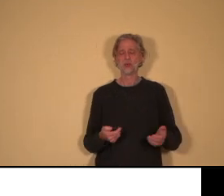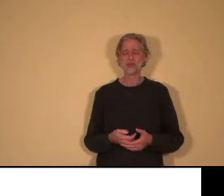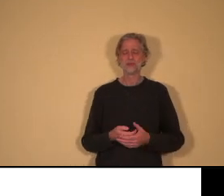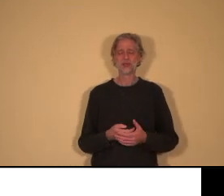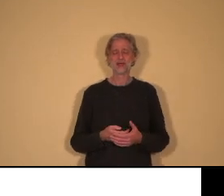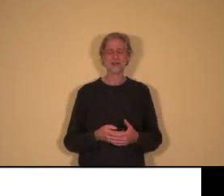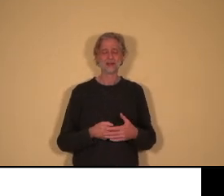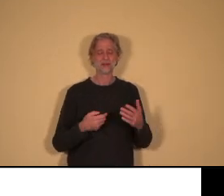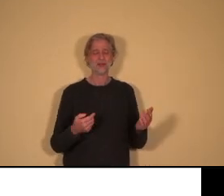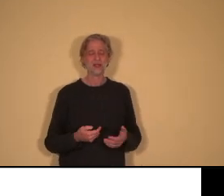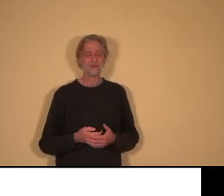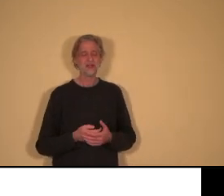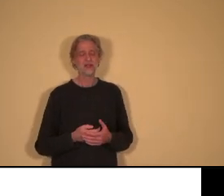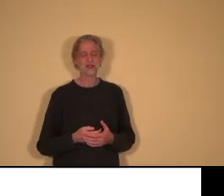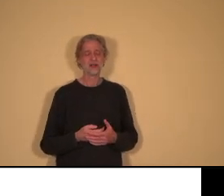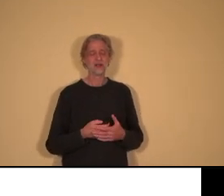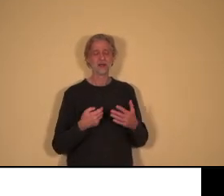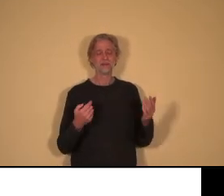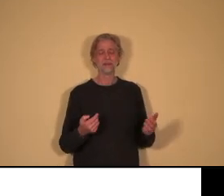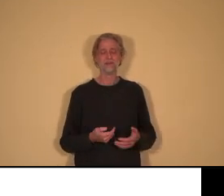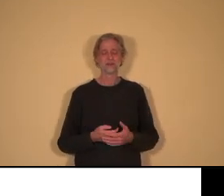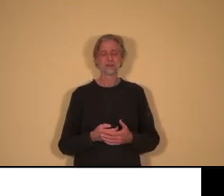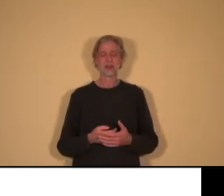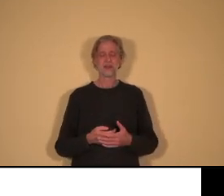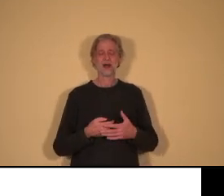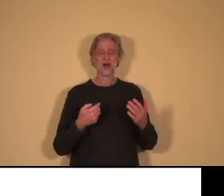das beruht auf der wichtigen